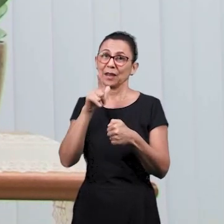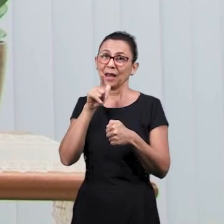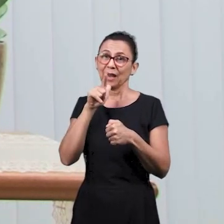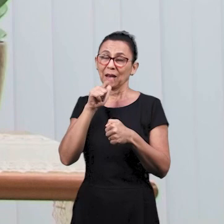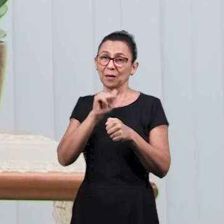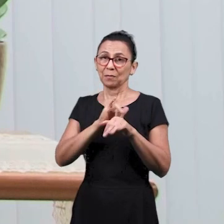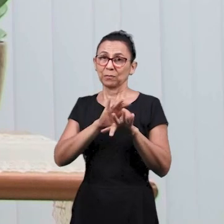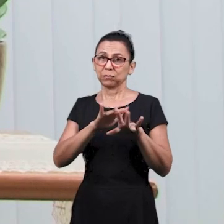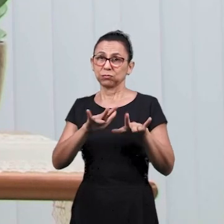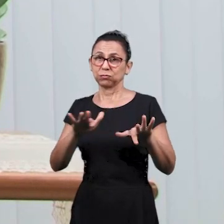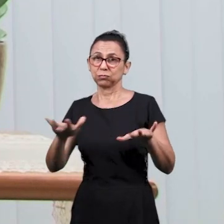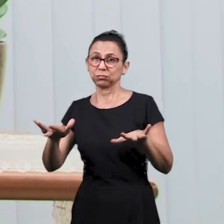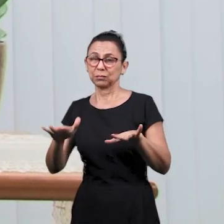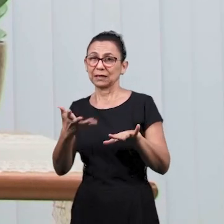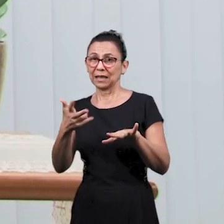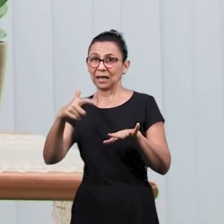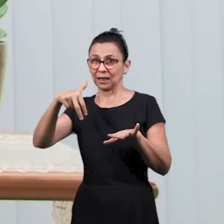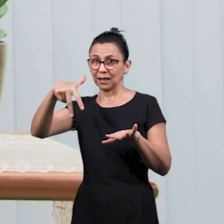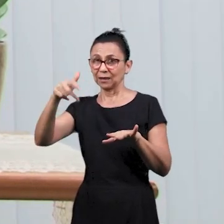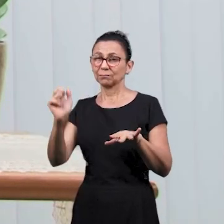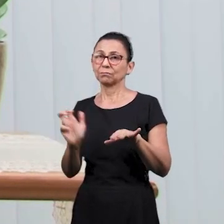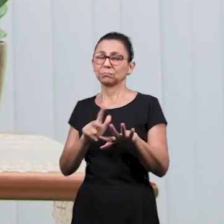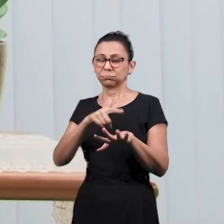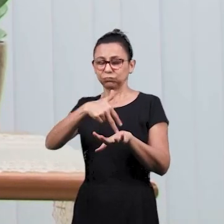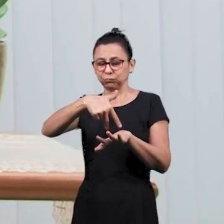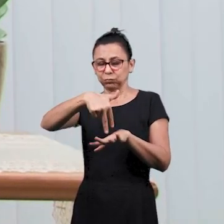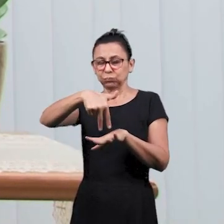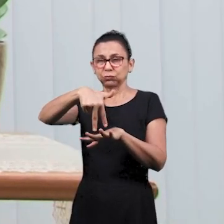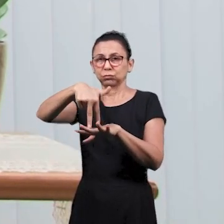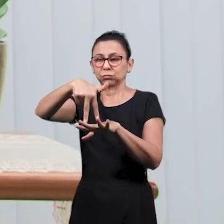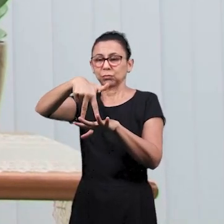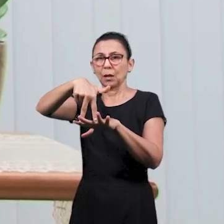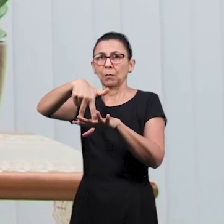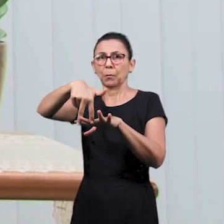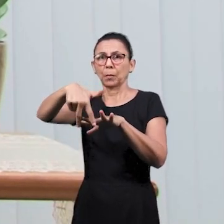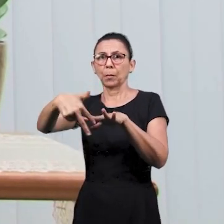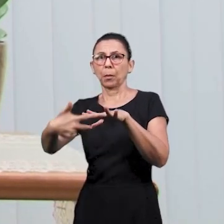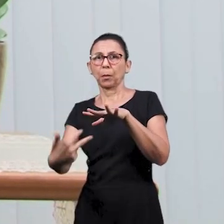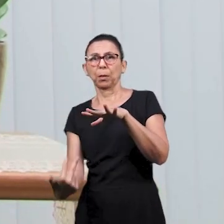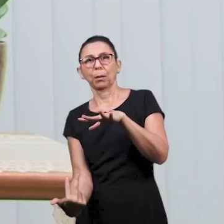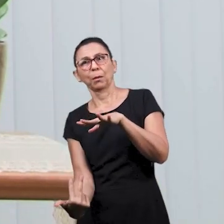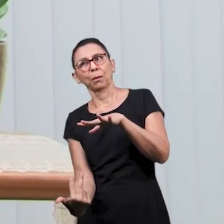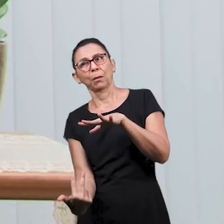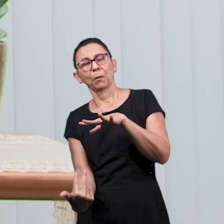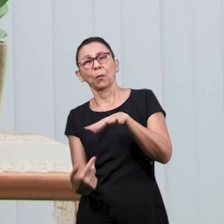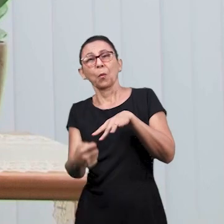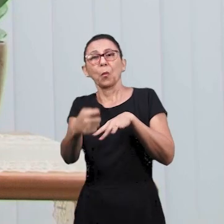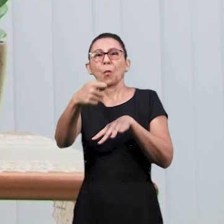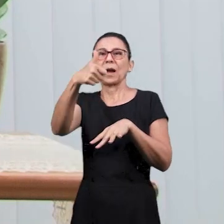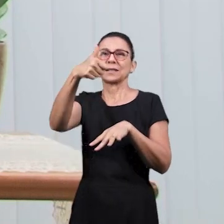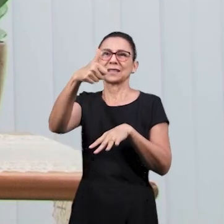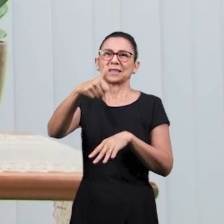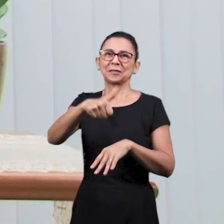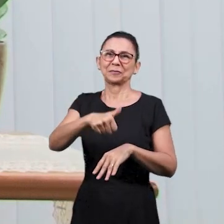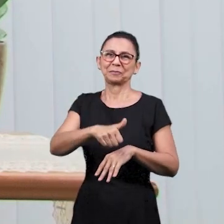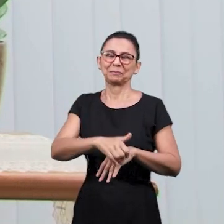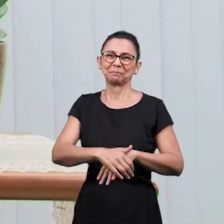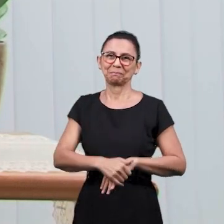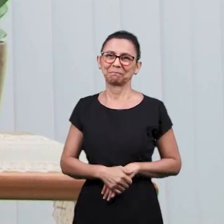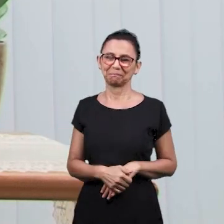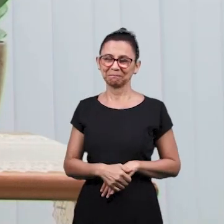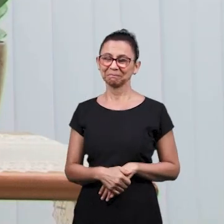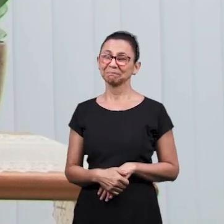закончились на том, что он начал тонуть. И он не утонул лишь потому, что Иисус помог им. Во-первых, это молитва,